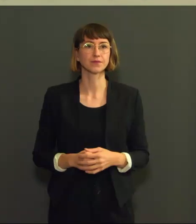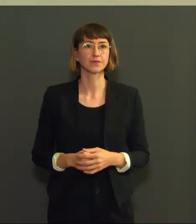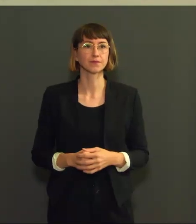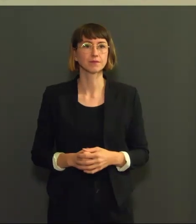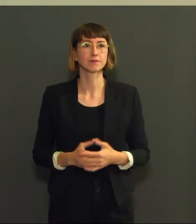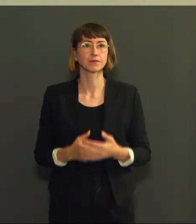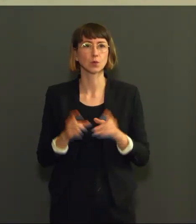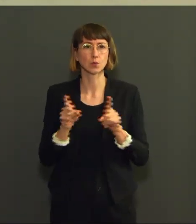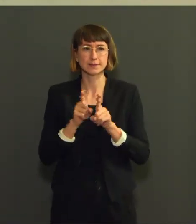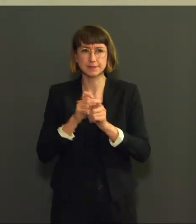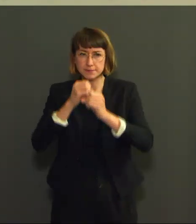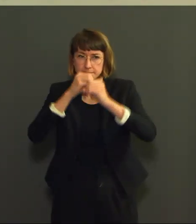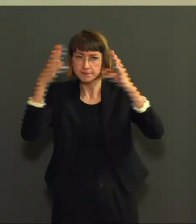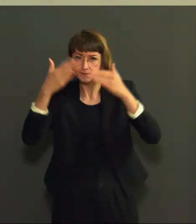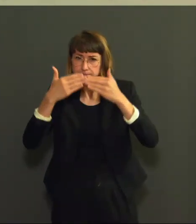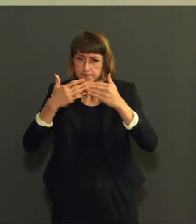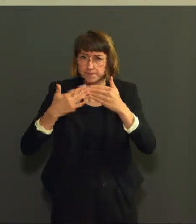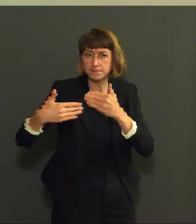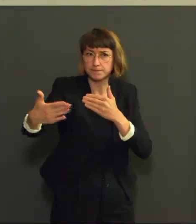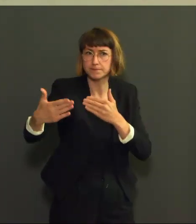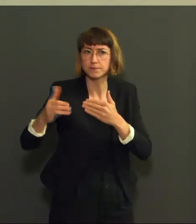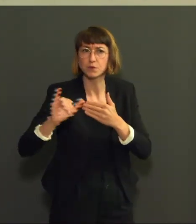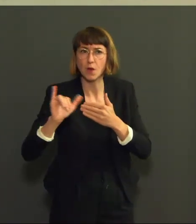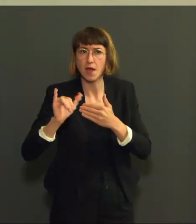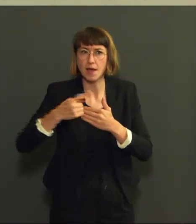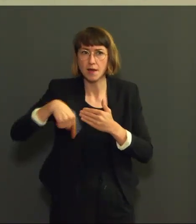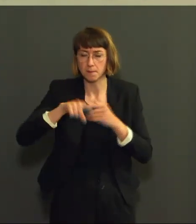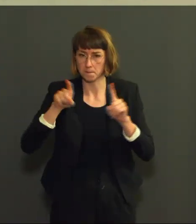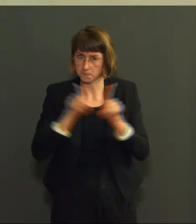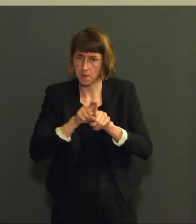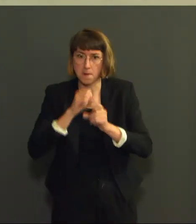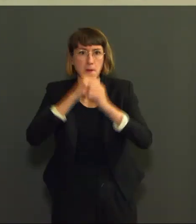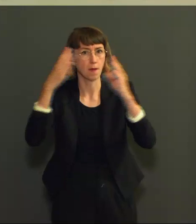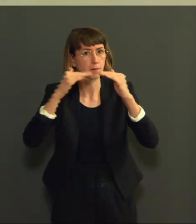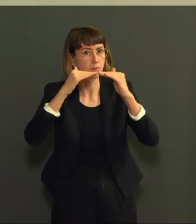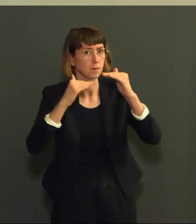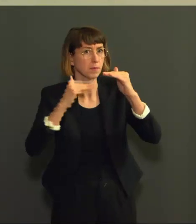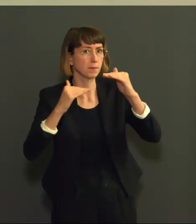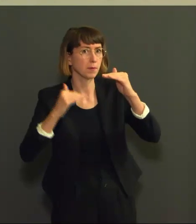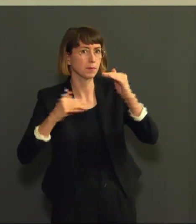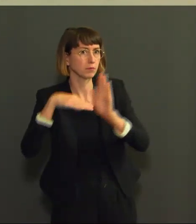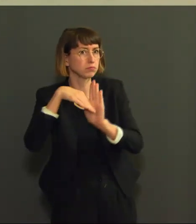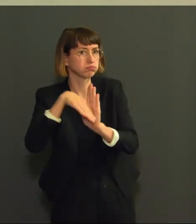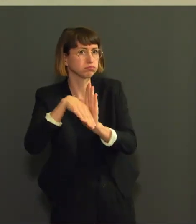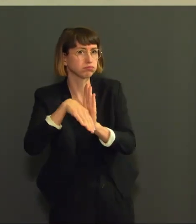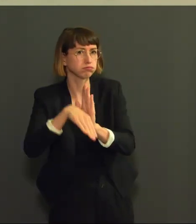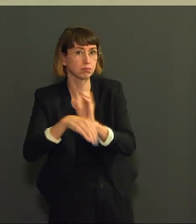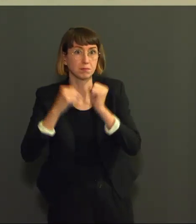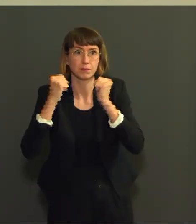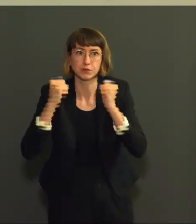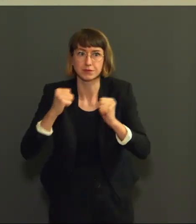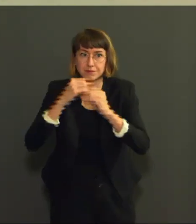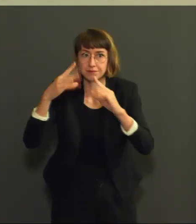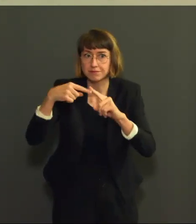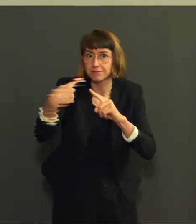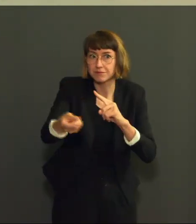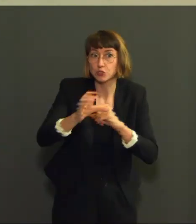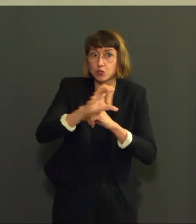on continue au même rythme de diminution, nous pourrions descendre sous la barre des 100 patients en soins